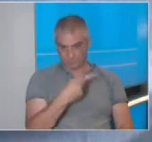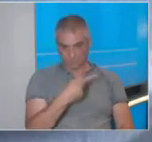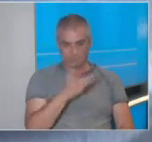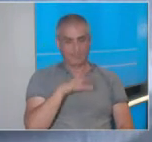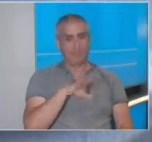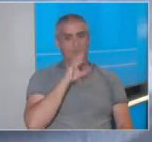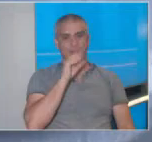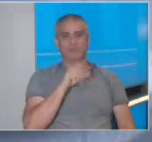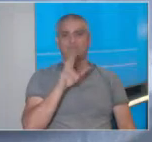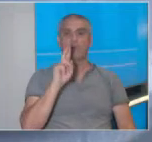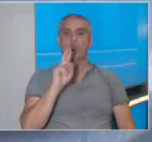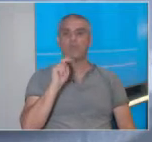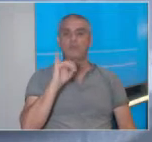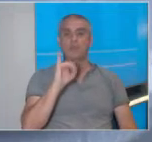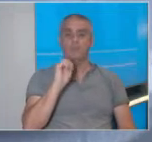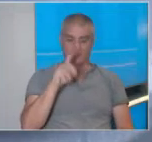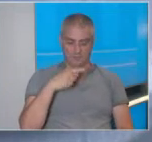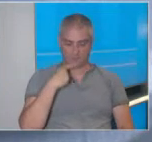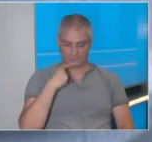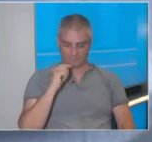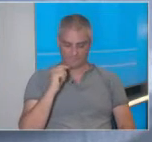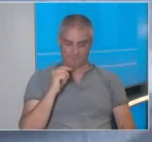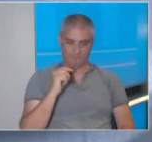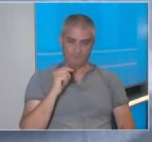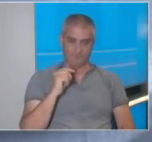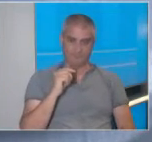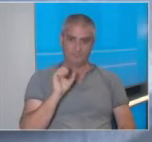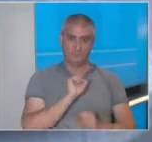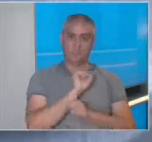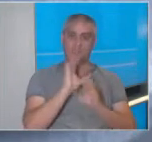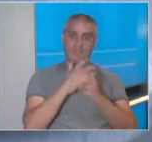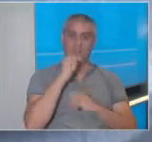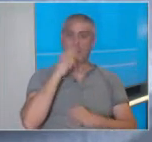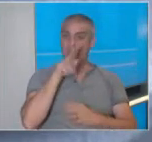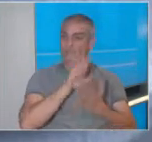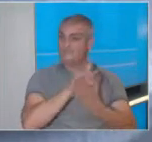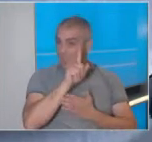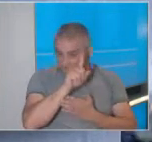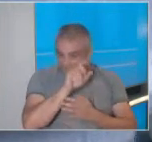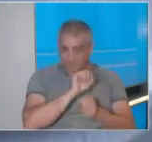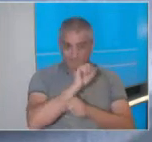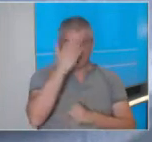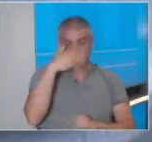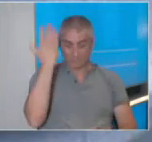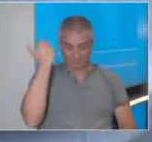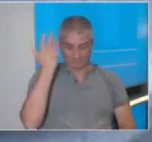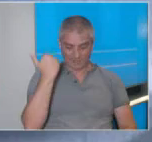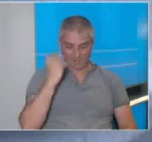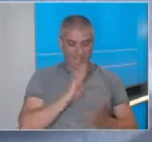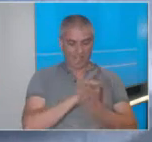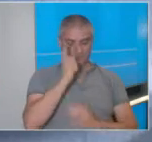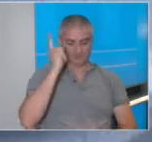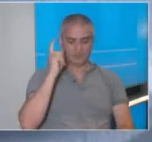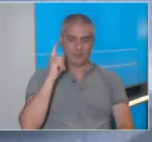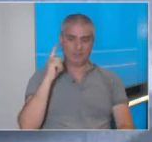נהיה גם עם רועי נוימן, מי שהיה דובר המחאה החברתית של שנת 2011, המחאה המפורסמת ההיא לפני